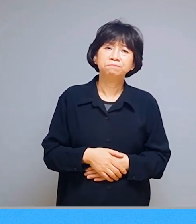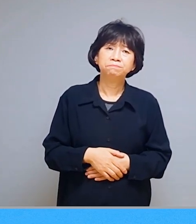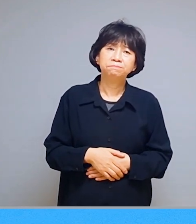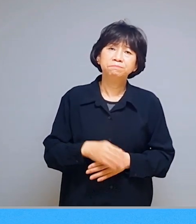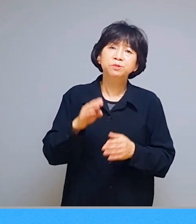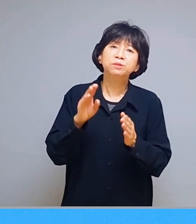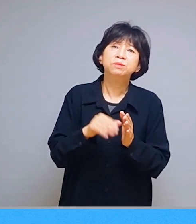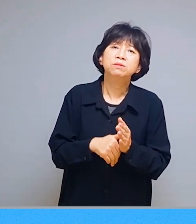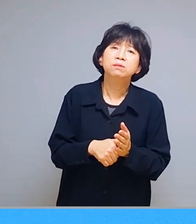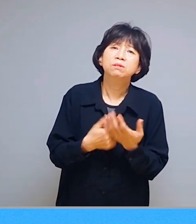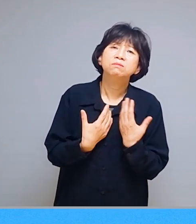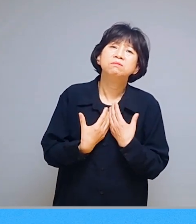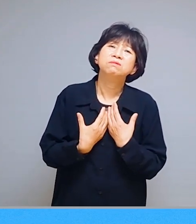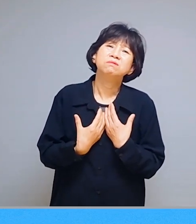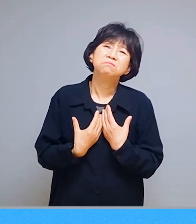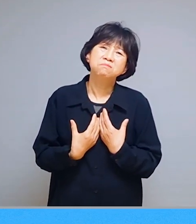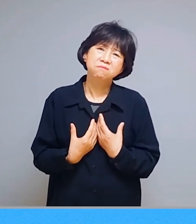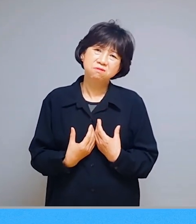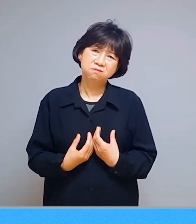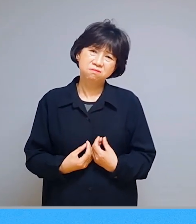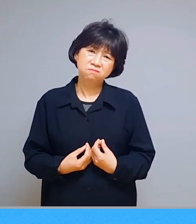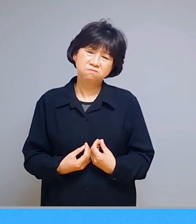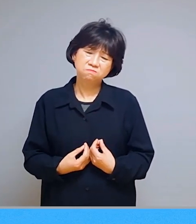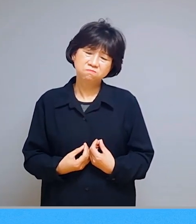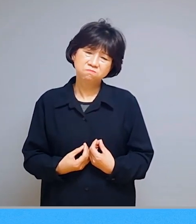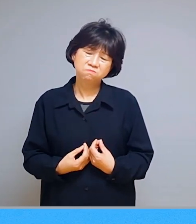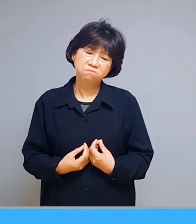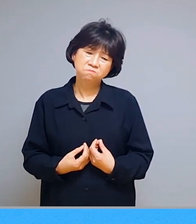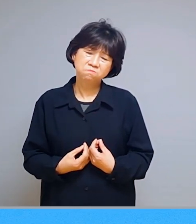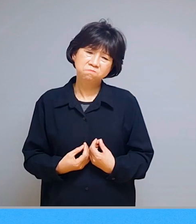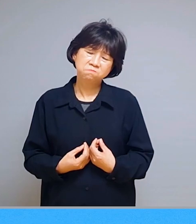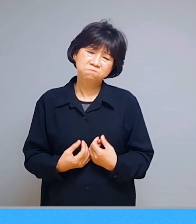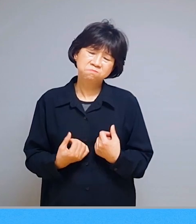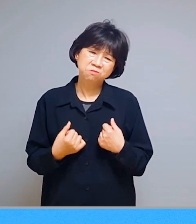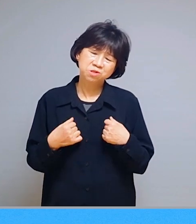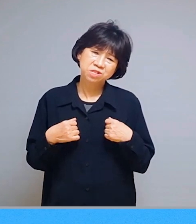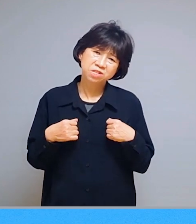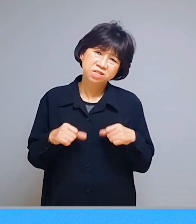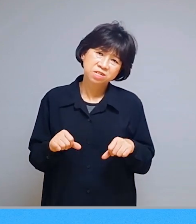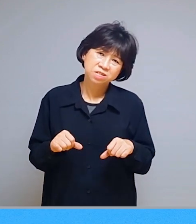그러면 거기서 실망하는 거예요. 거기서 좌절하고 절망하는 거죠.